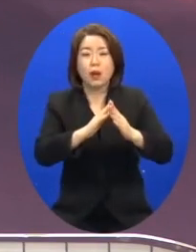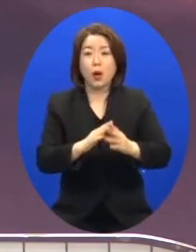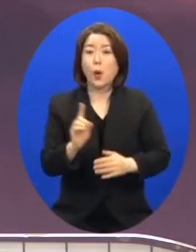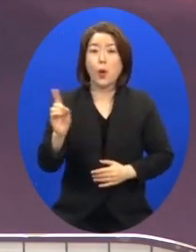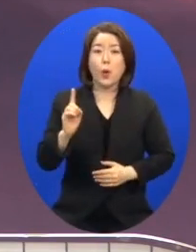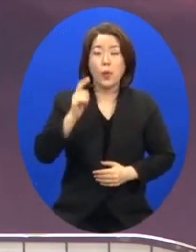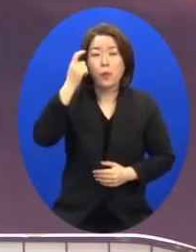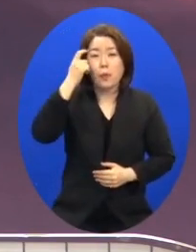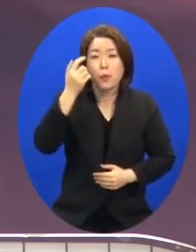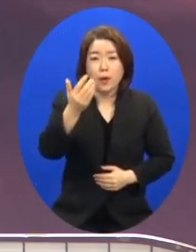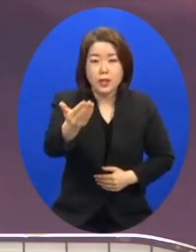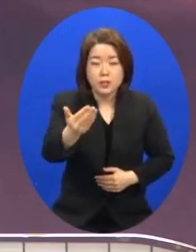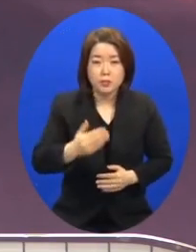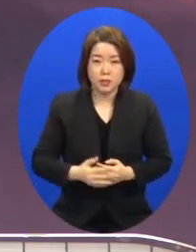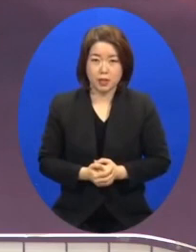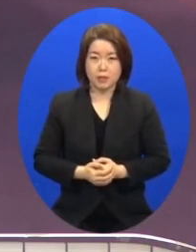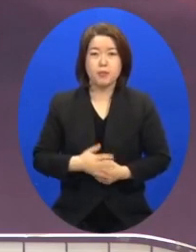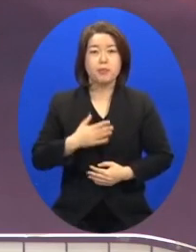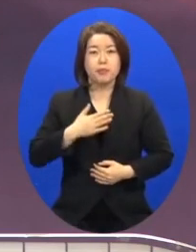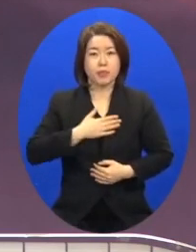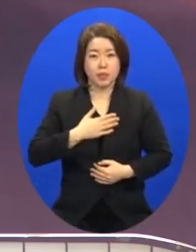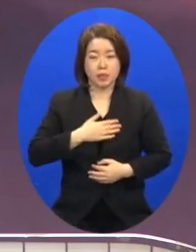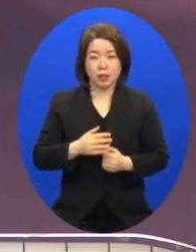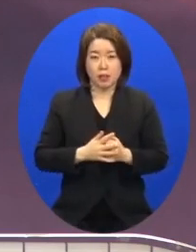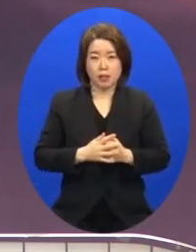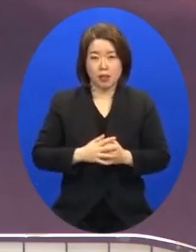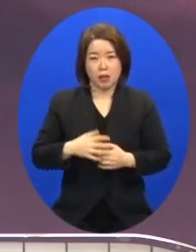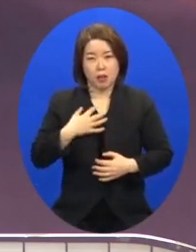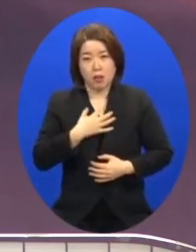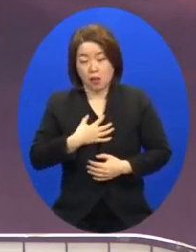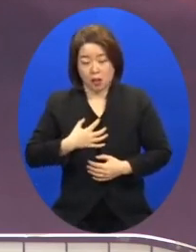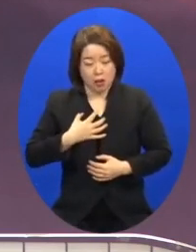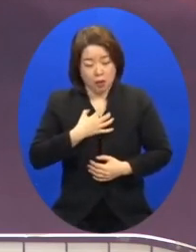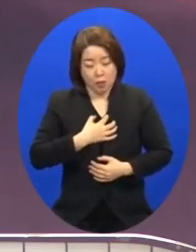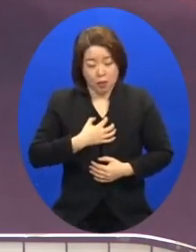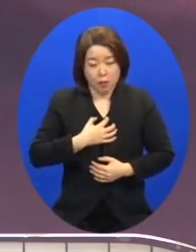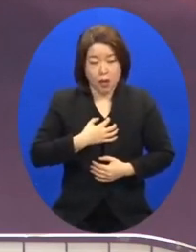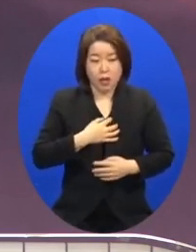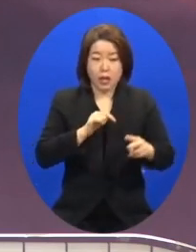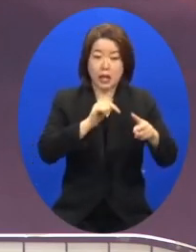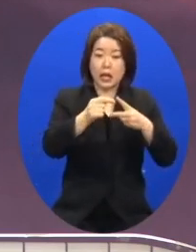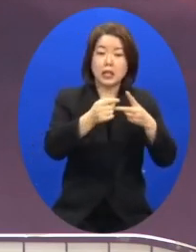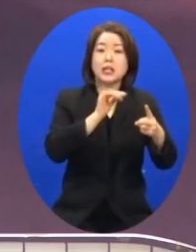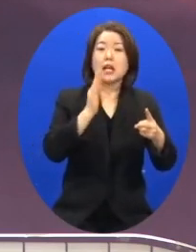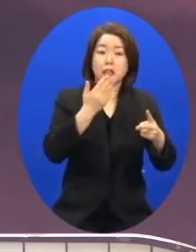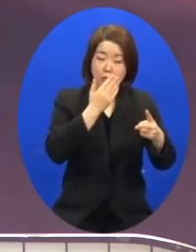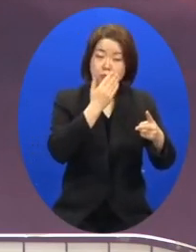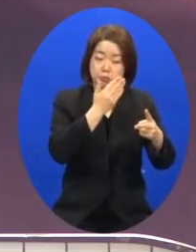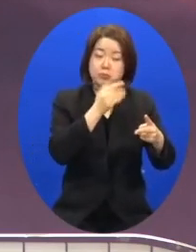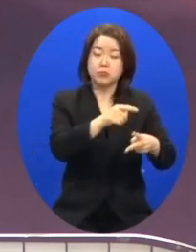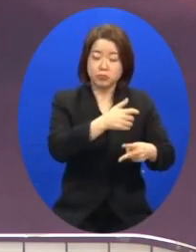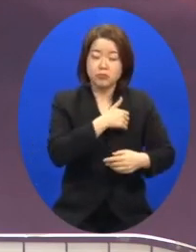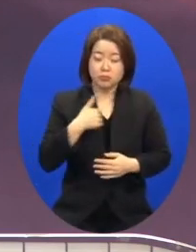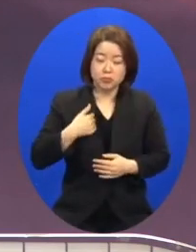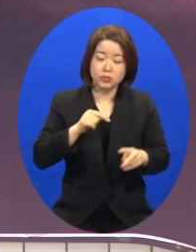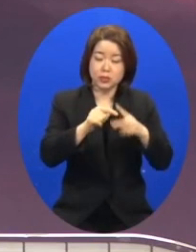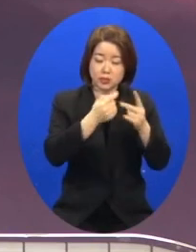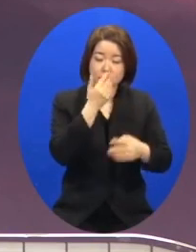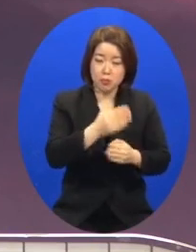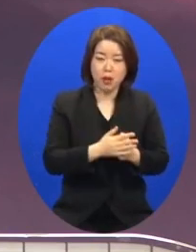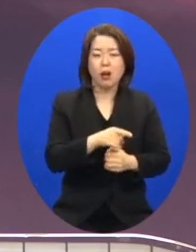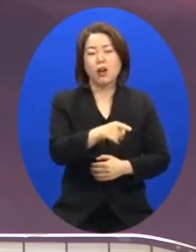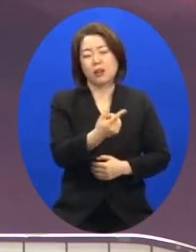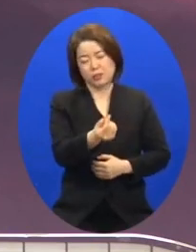쪽이에요 저는 정말 괴롭게 2가 된다 봐요 확 충분히 이해가 된다 그럴 수